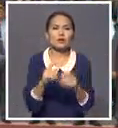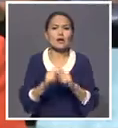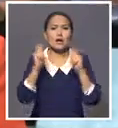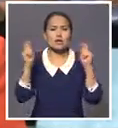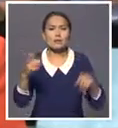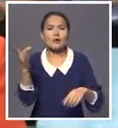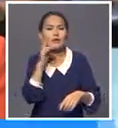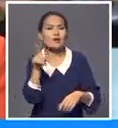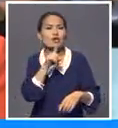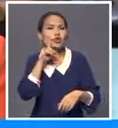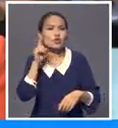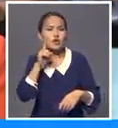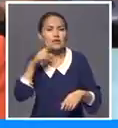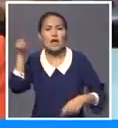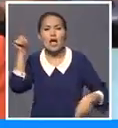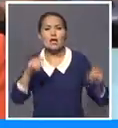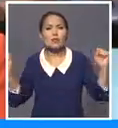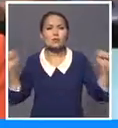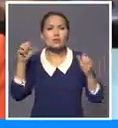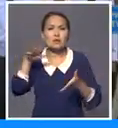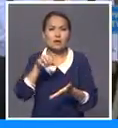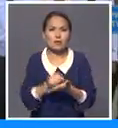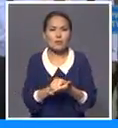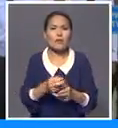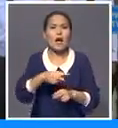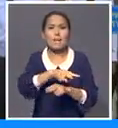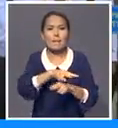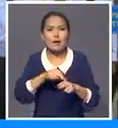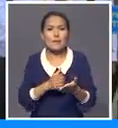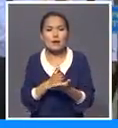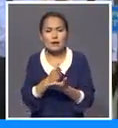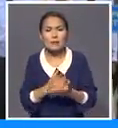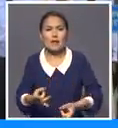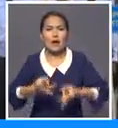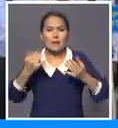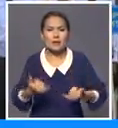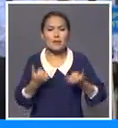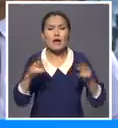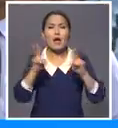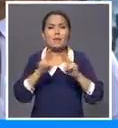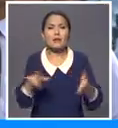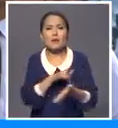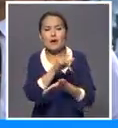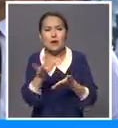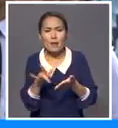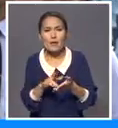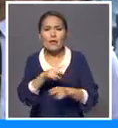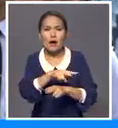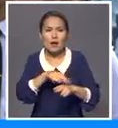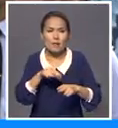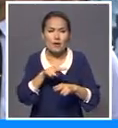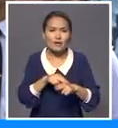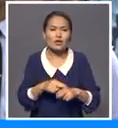үздіксіз шұғылдануы мен қоғамға қажеттілігі. Осы атаулы күнге орай және полиция қызметкерлері мерекесі қарсаңында Петропавлда ішкі істер